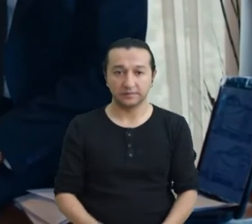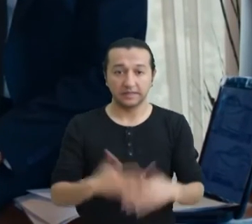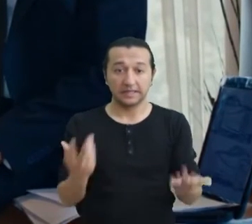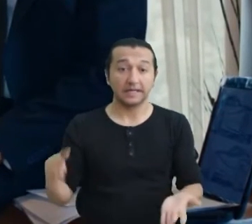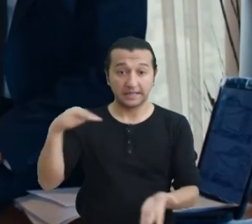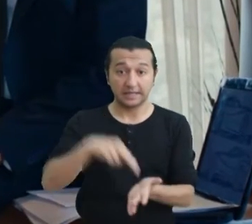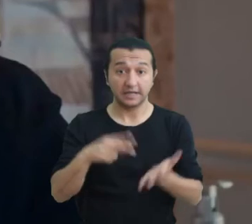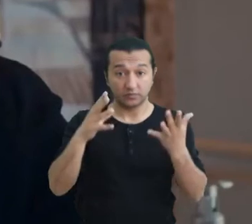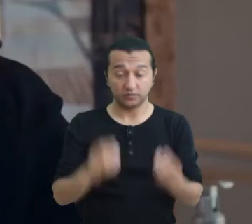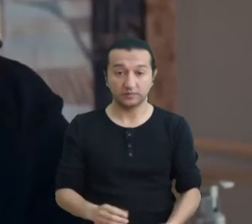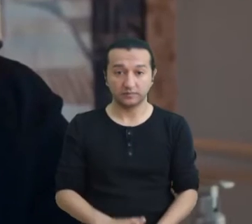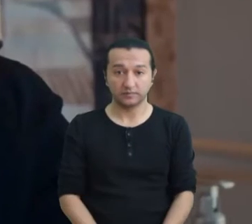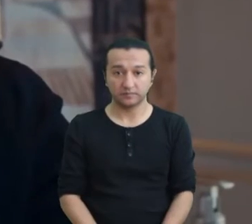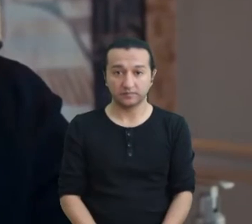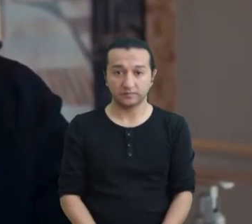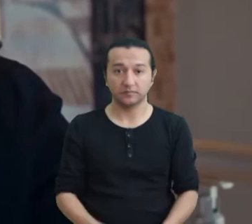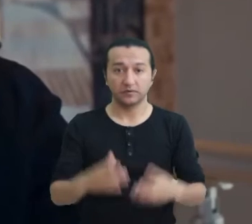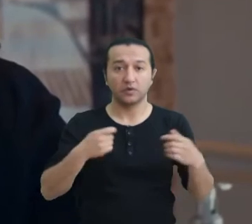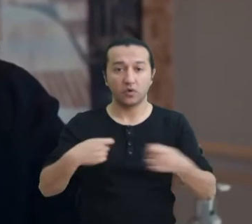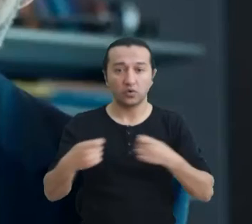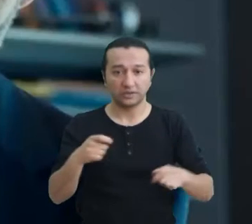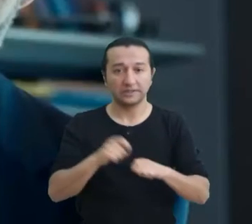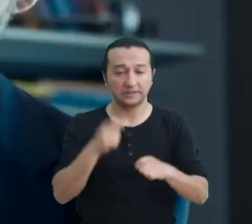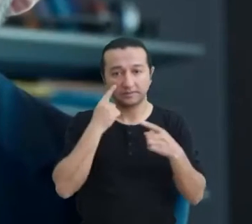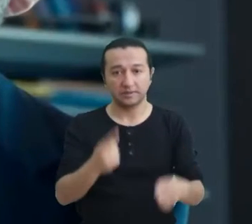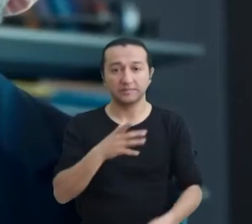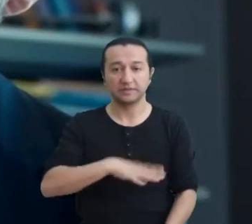Eğer ayağa kalkabilirsem holdingle de ilgilenmek istiyorum.